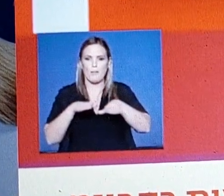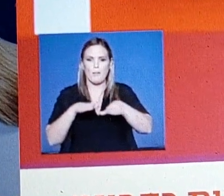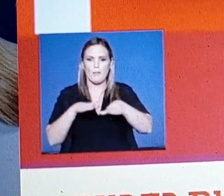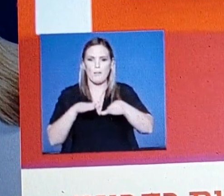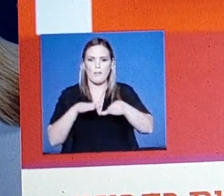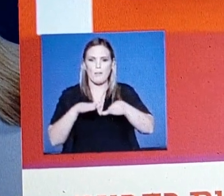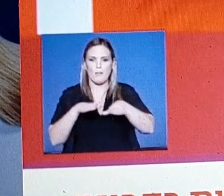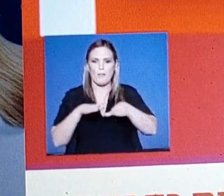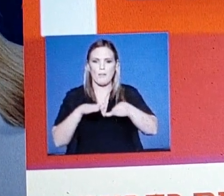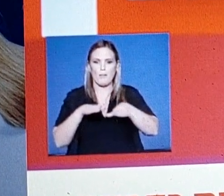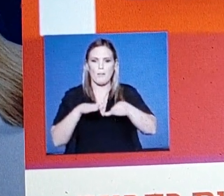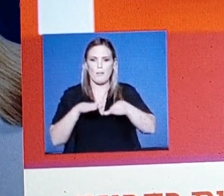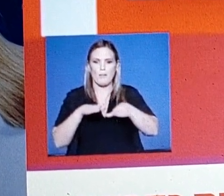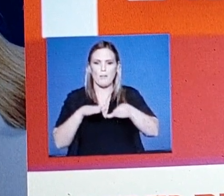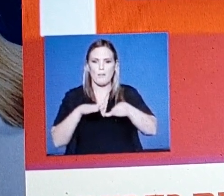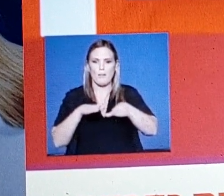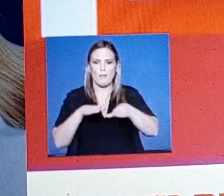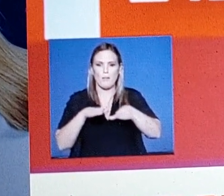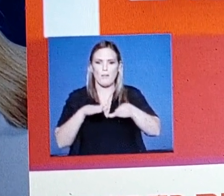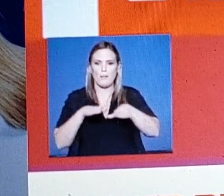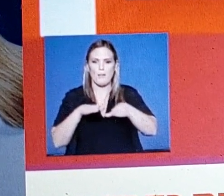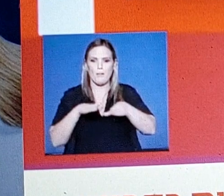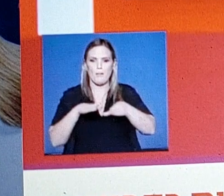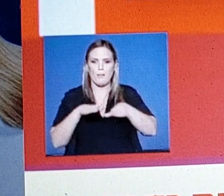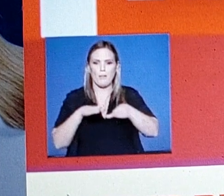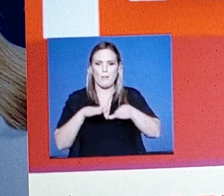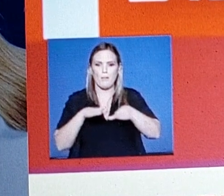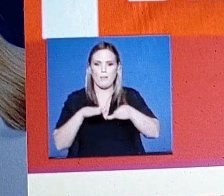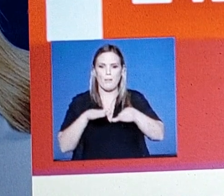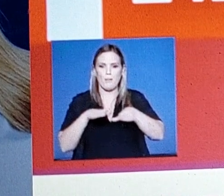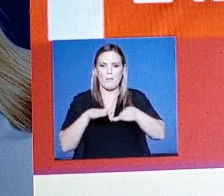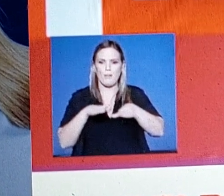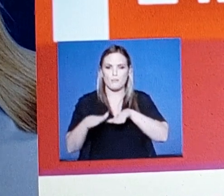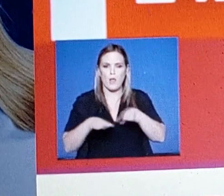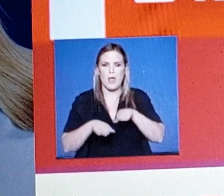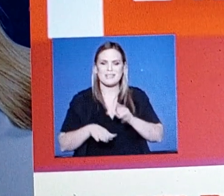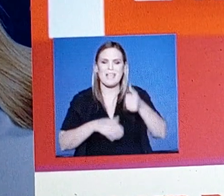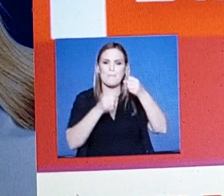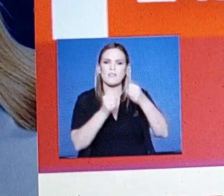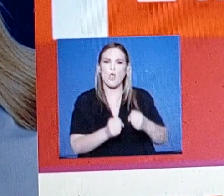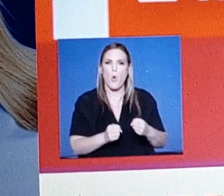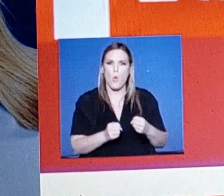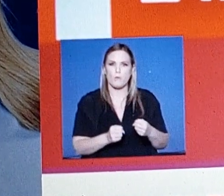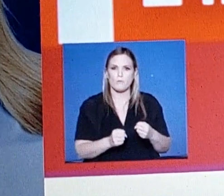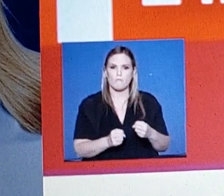Le ministre de l'Intérieur Galant s'oppose